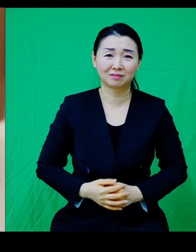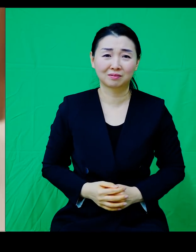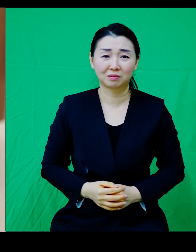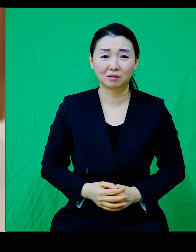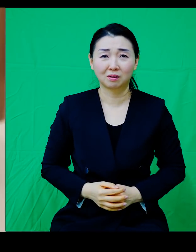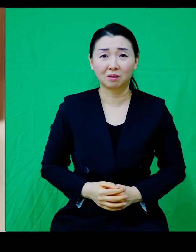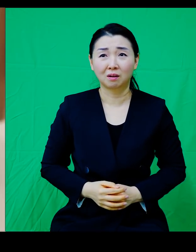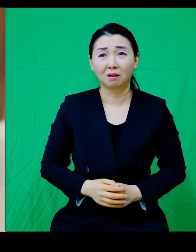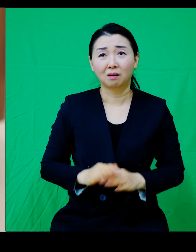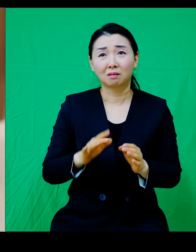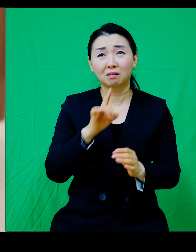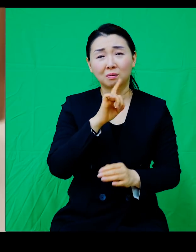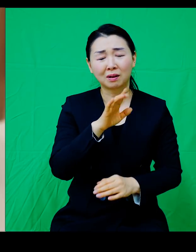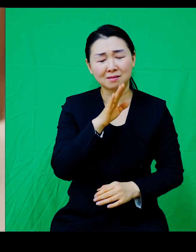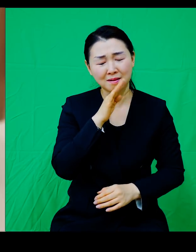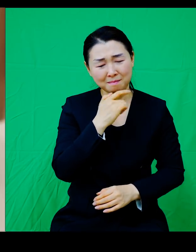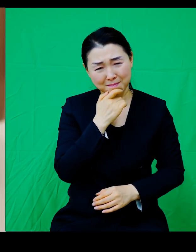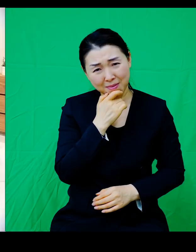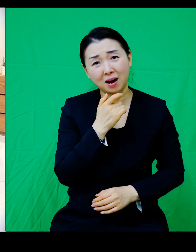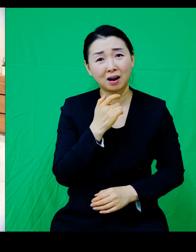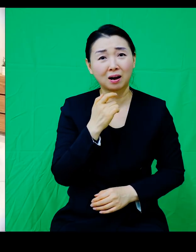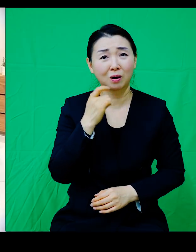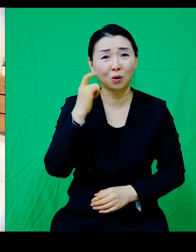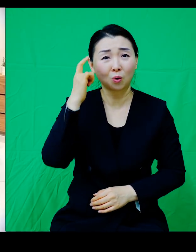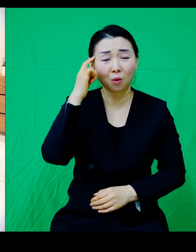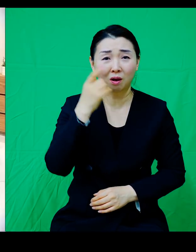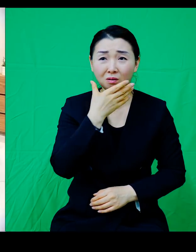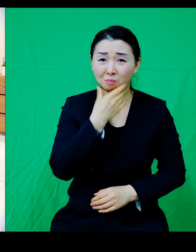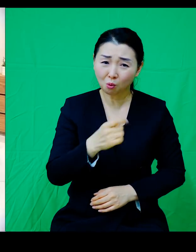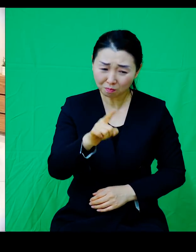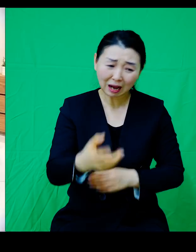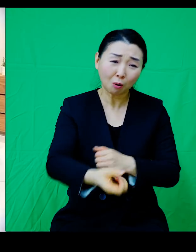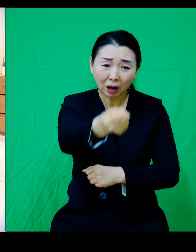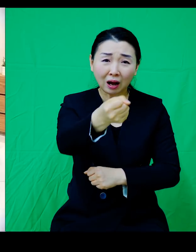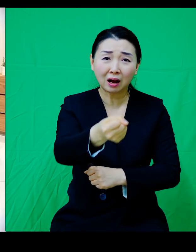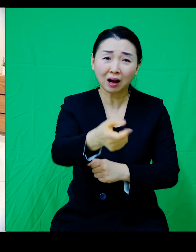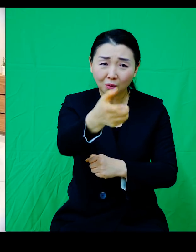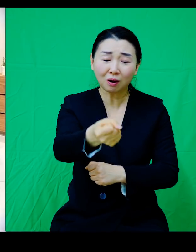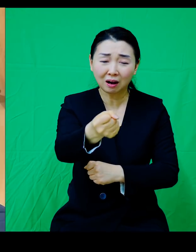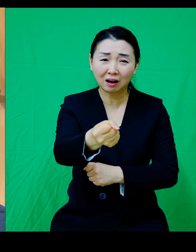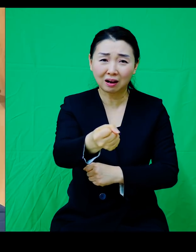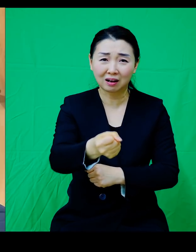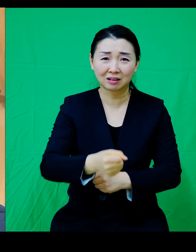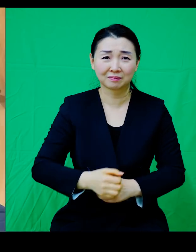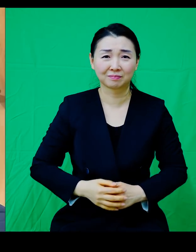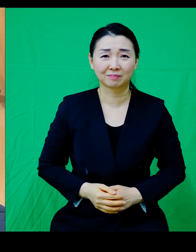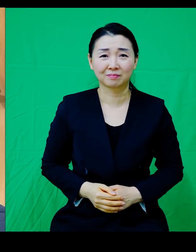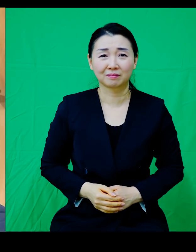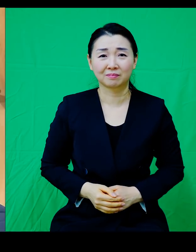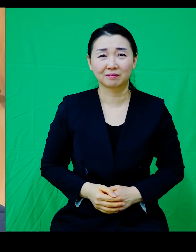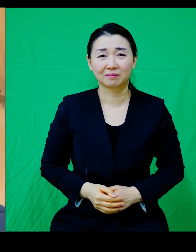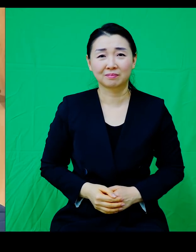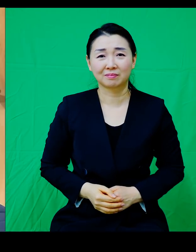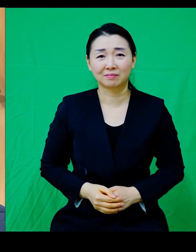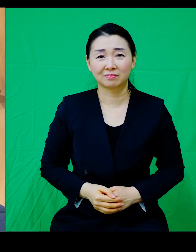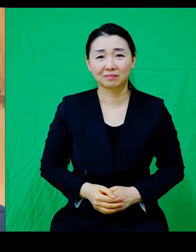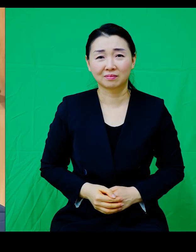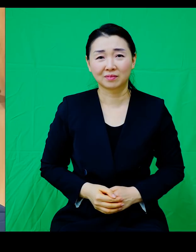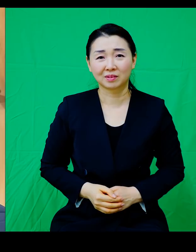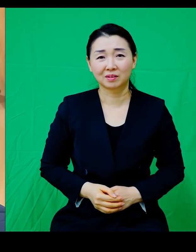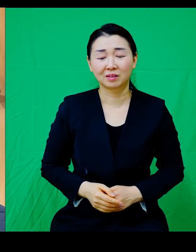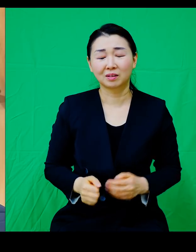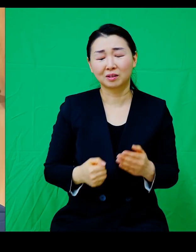많이 해주셨는데 네. 그 말 너무 듣기 싫었거든요. 네, 네. 무슨 그래서 기분인지 그 알것 복은 가지세요. 그러면 네, 네, 당신 네. 가지세요. 이렇게 네.